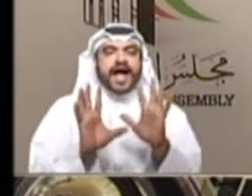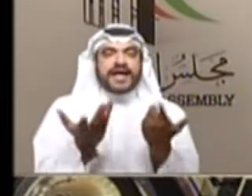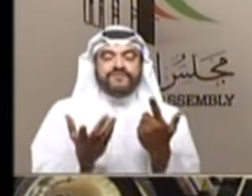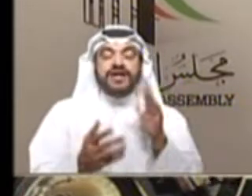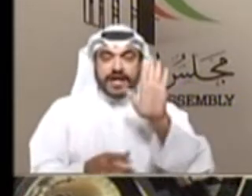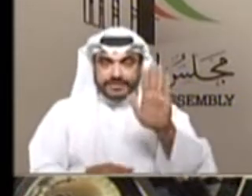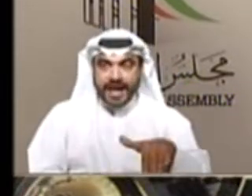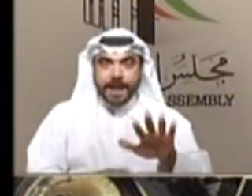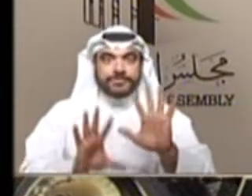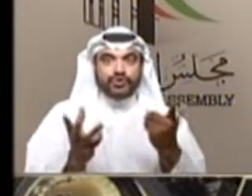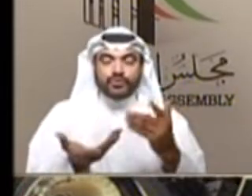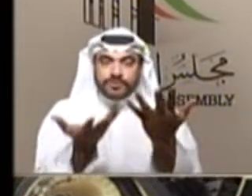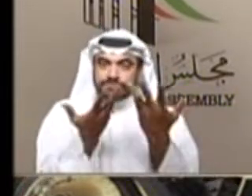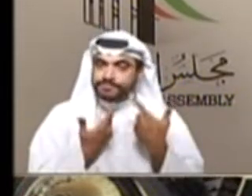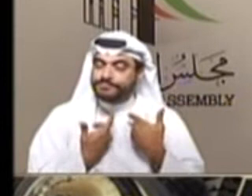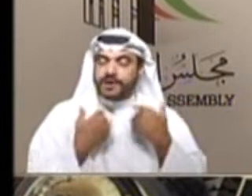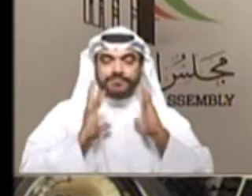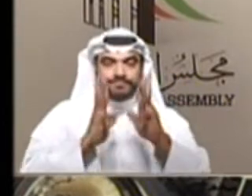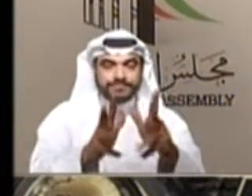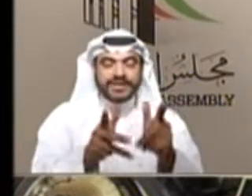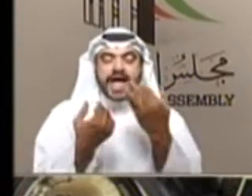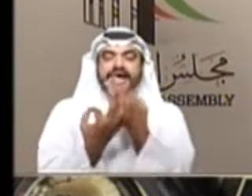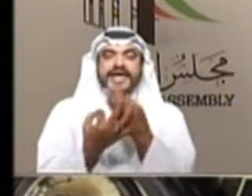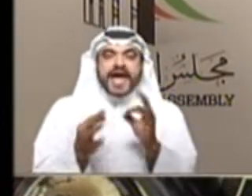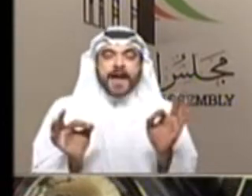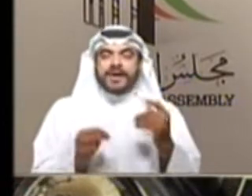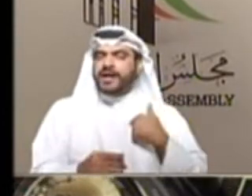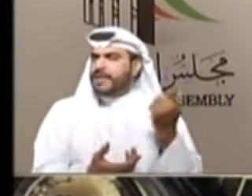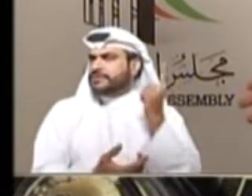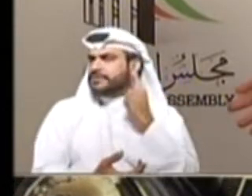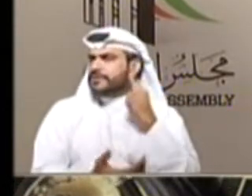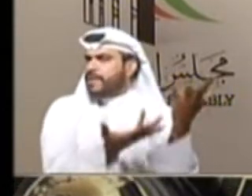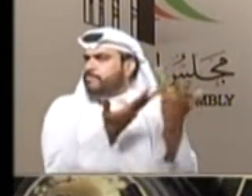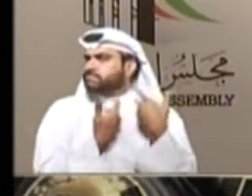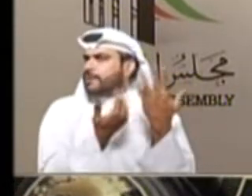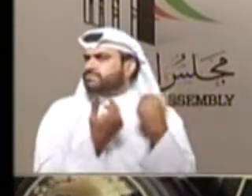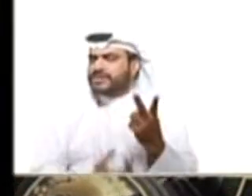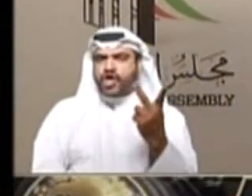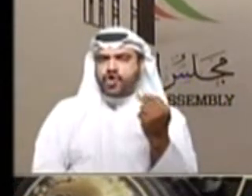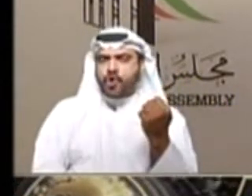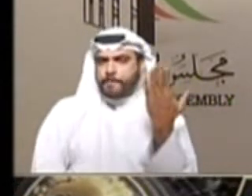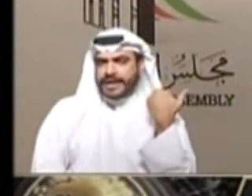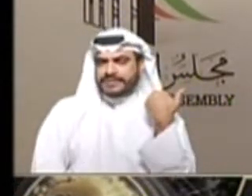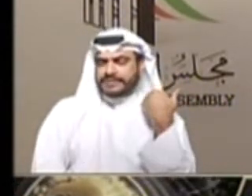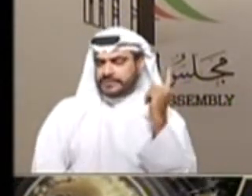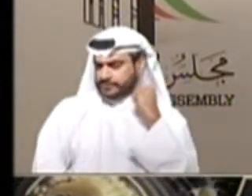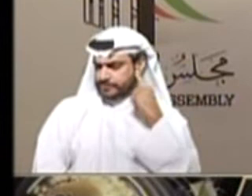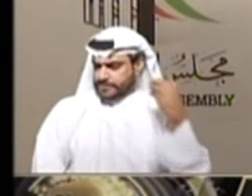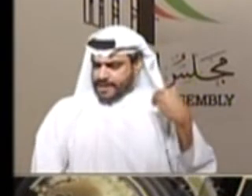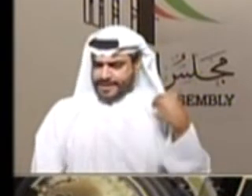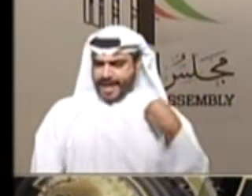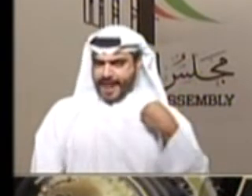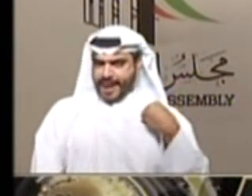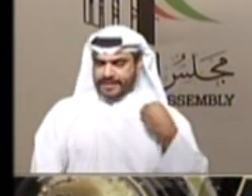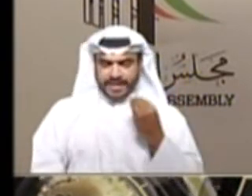رضا وايضا بقيه اركان الوزاره عما اثير في اليومين اللي فاتوا حسب ما